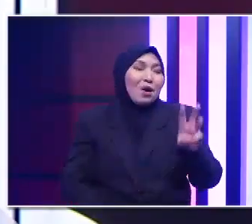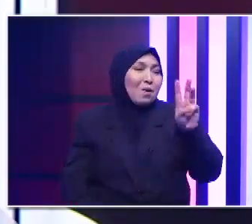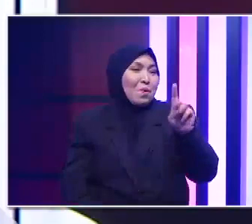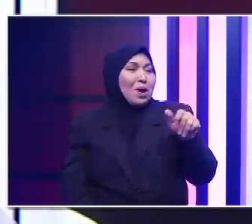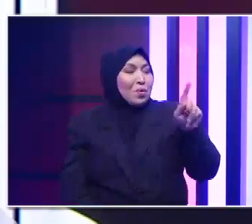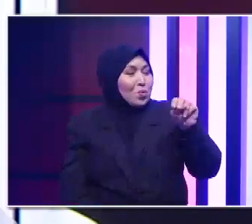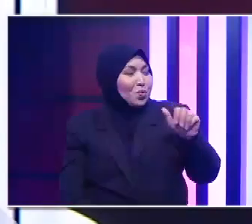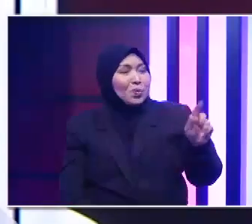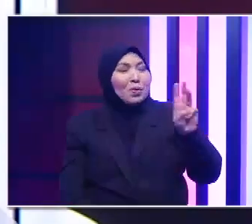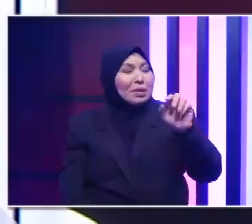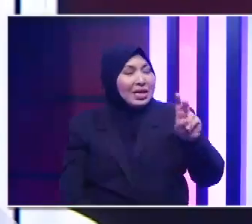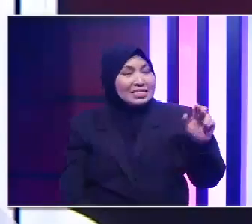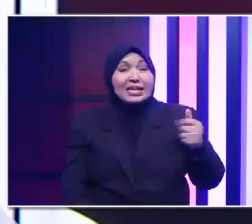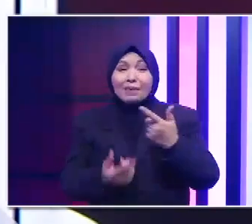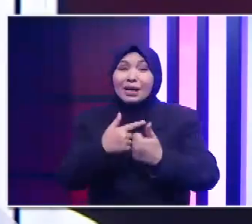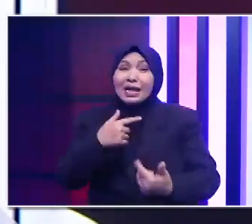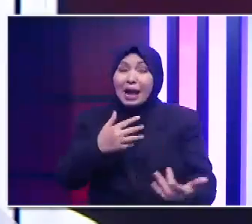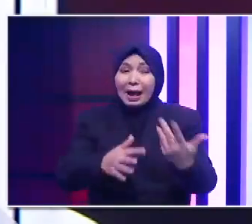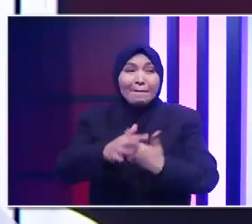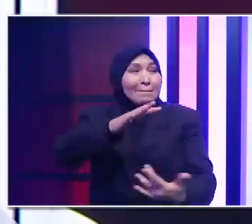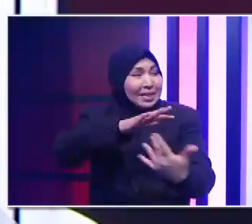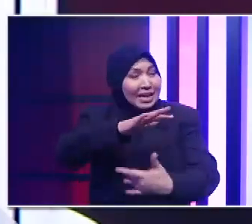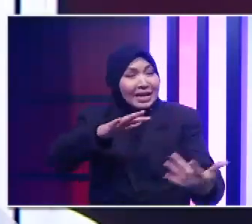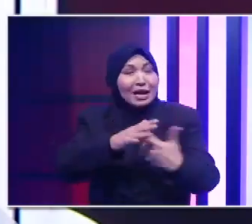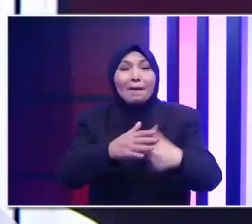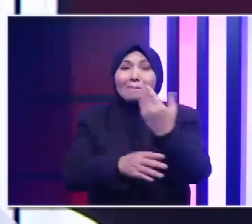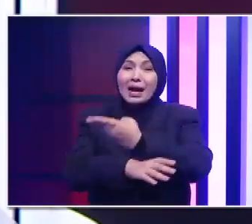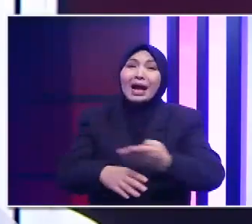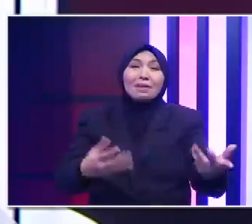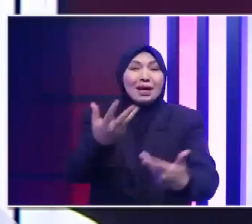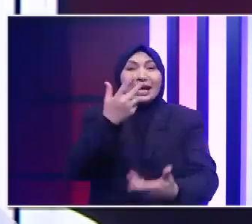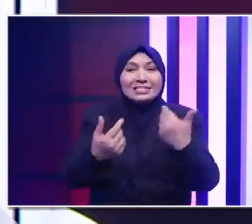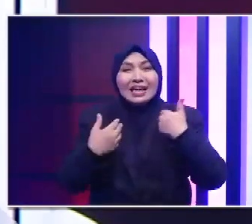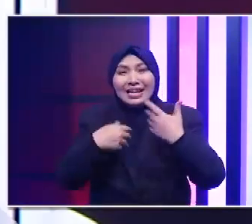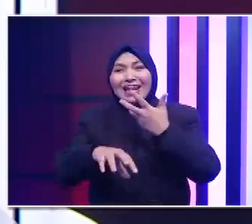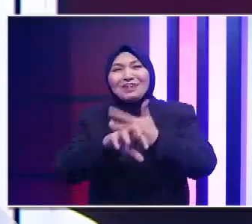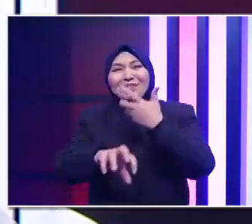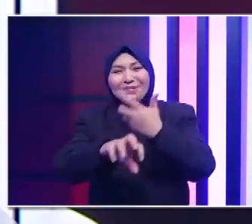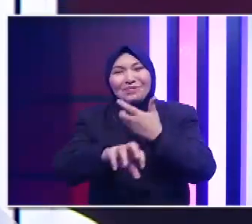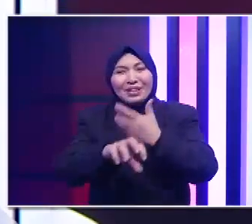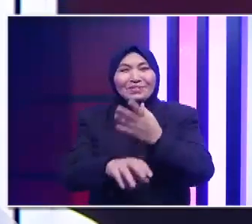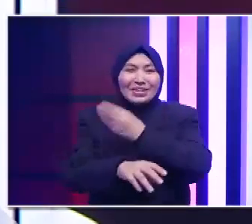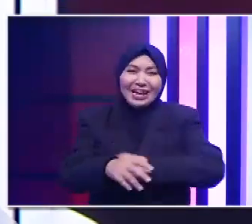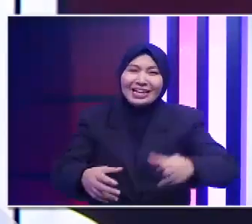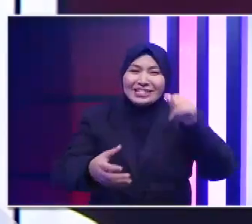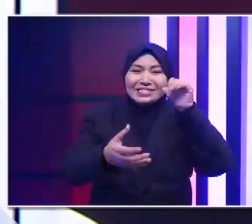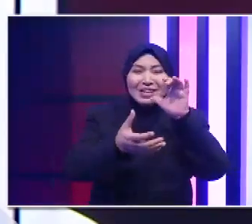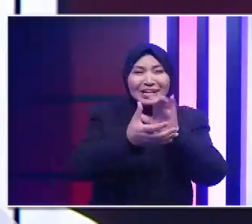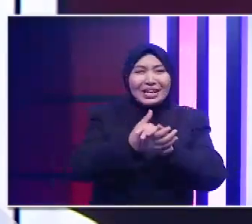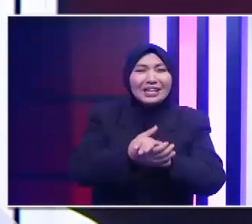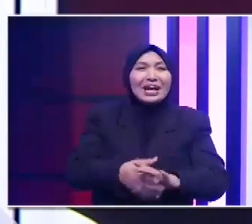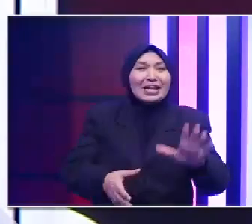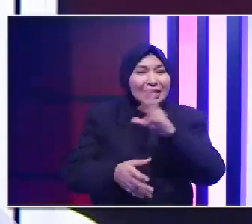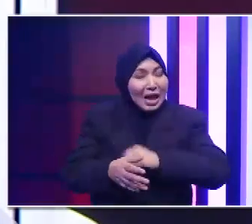Jawa daripada api neraka yang bahan bakarnya adalah manusia dan batu batu dari api neraka ini tidak diletakkan minyak Hai